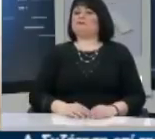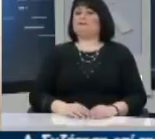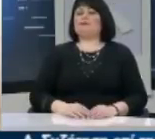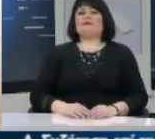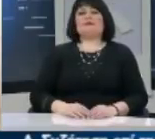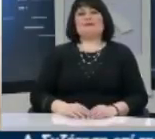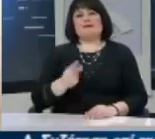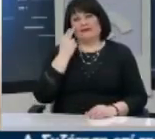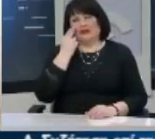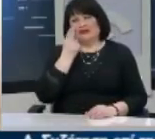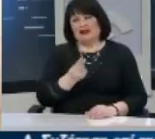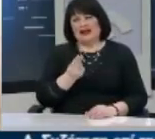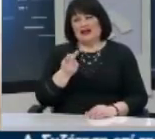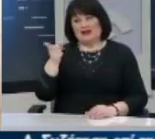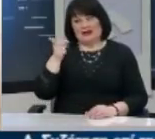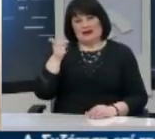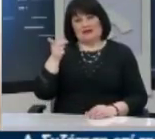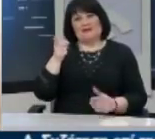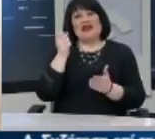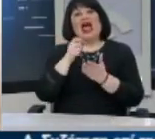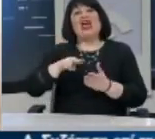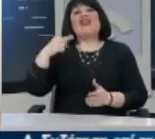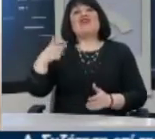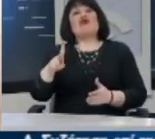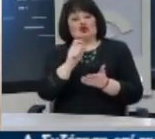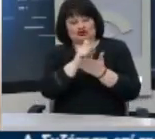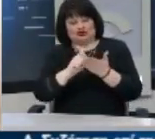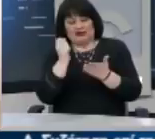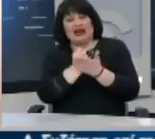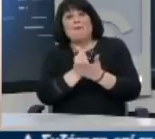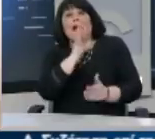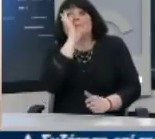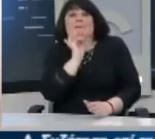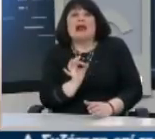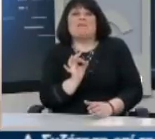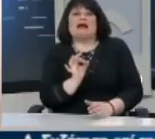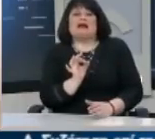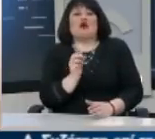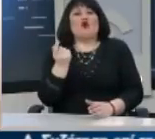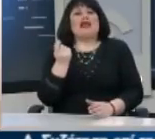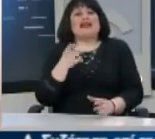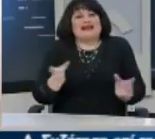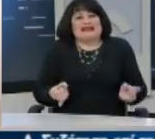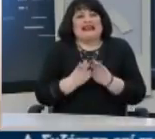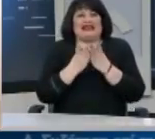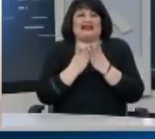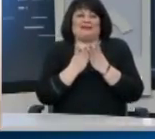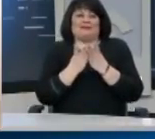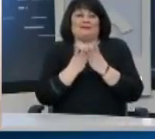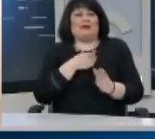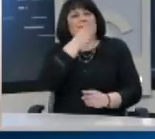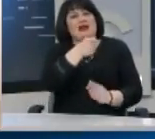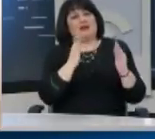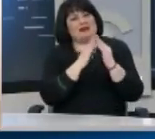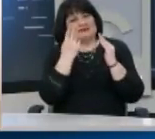βλέπει το αυθεντικό γράμμα του αδελφού του για όποιον λίγους από μας είχαμε την τύχη να πάμε